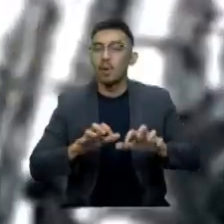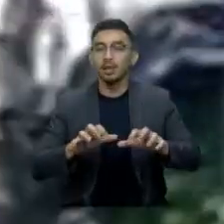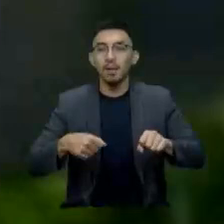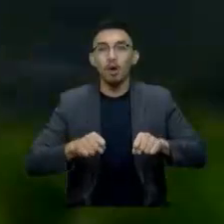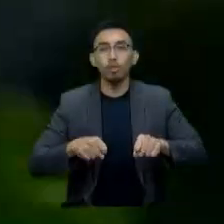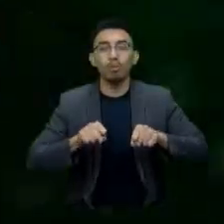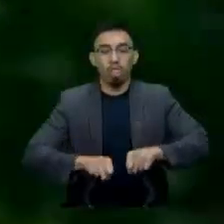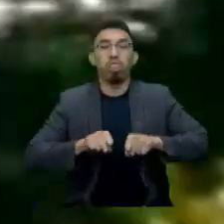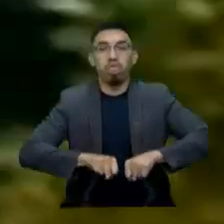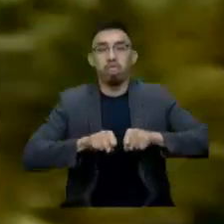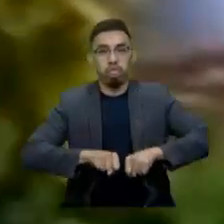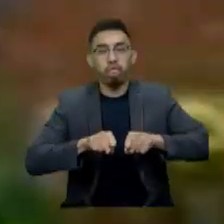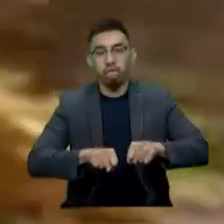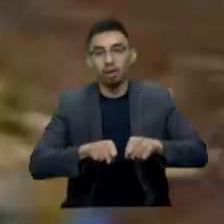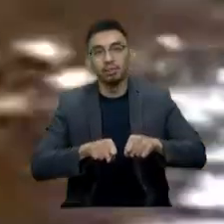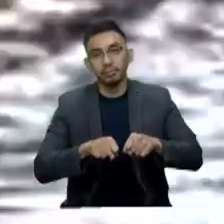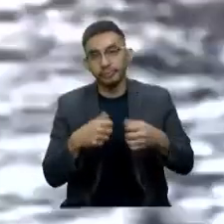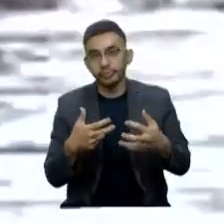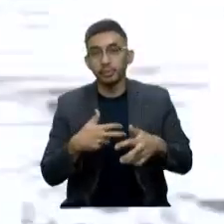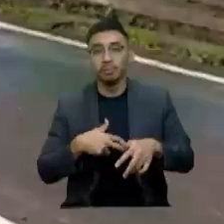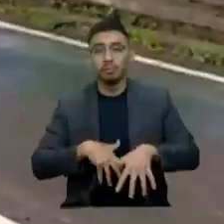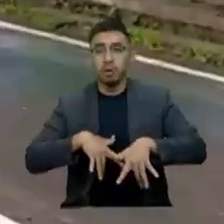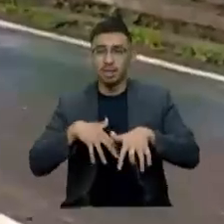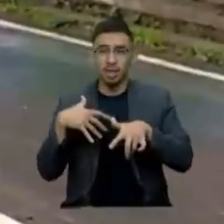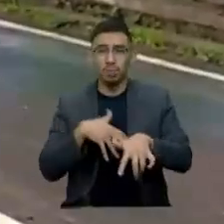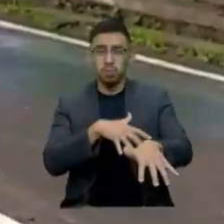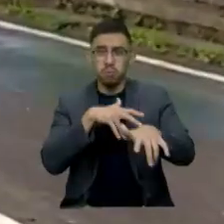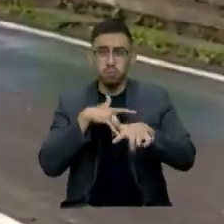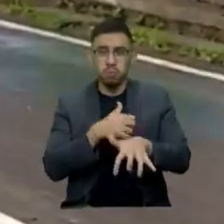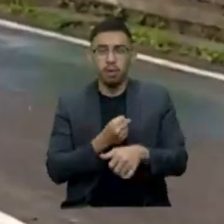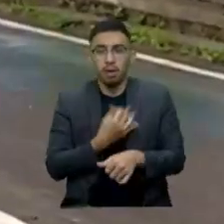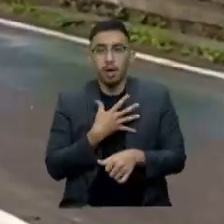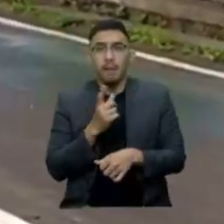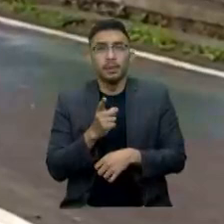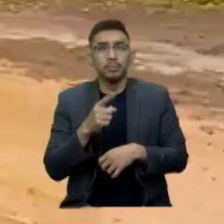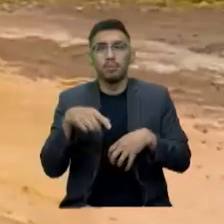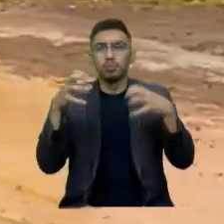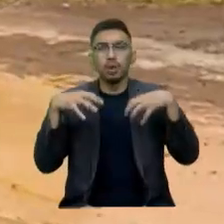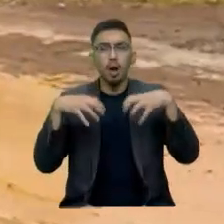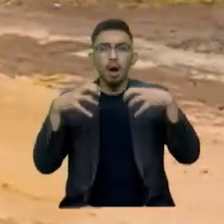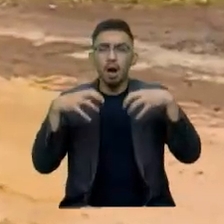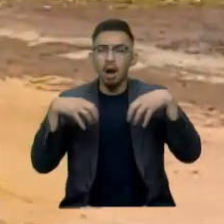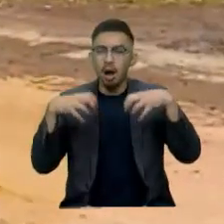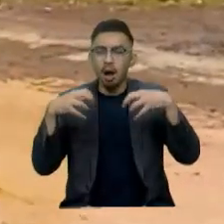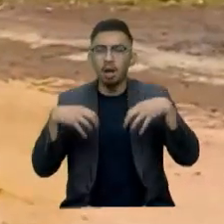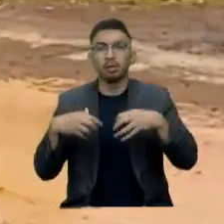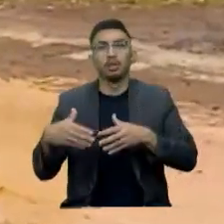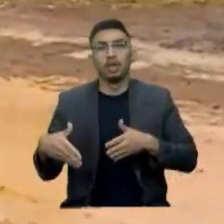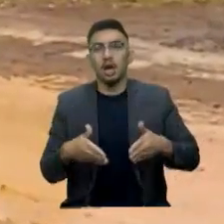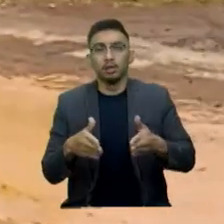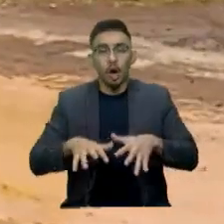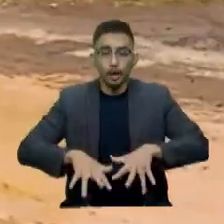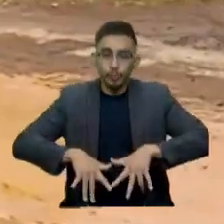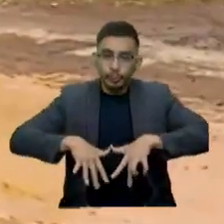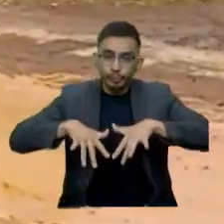bandang yang meland ti- terjadi akibat tingginya curah hujan selain merendam akses jalan dan ratusan rumah warga Banjir juga membuat